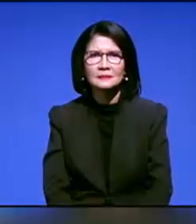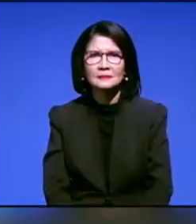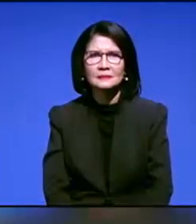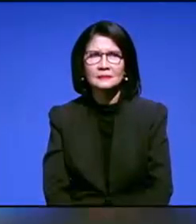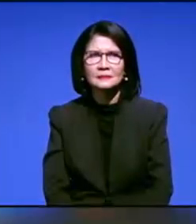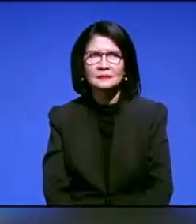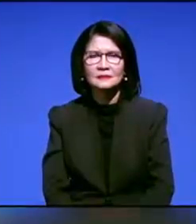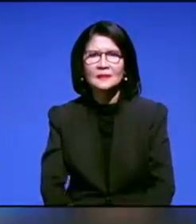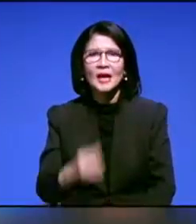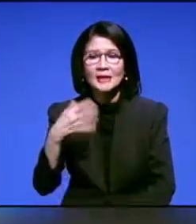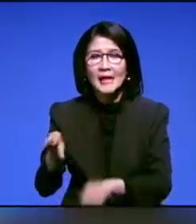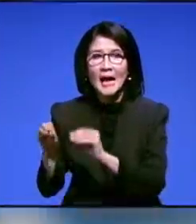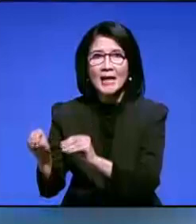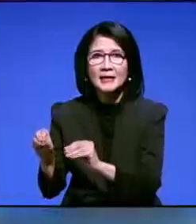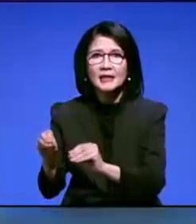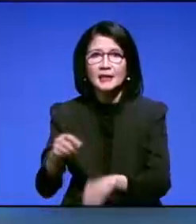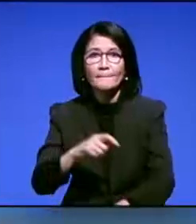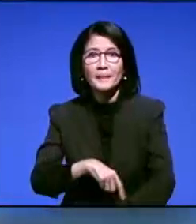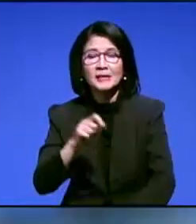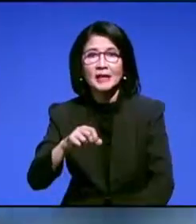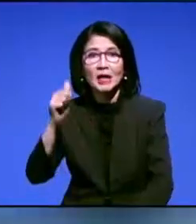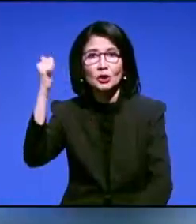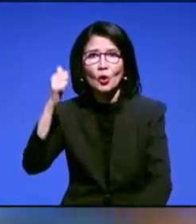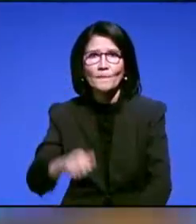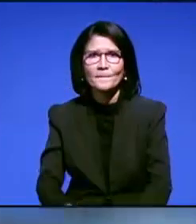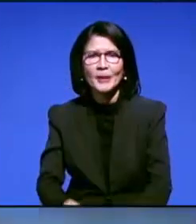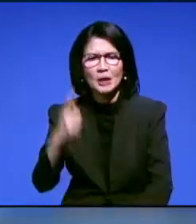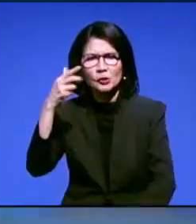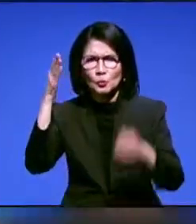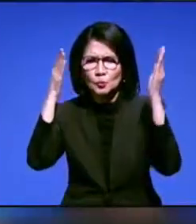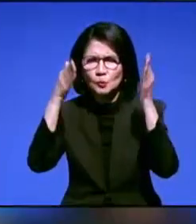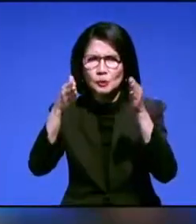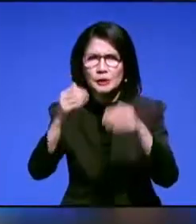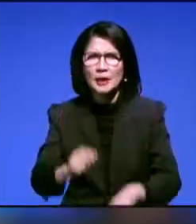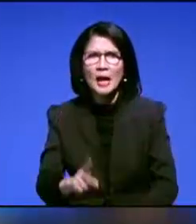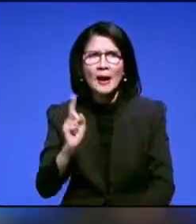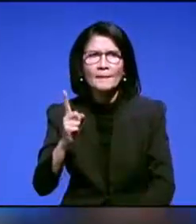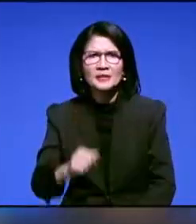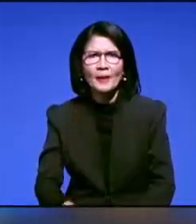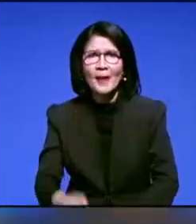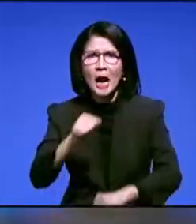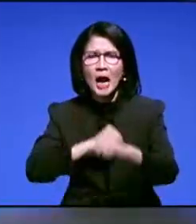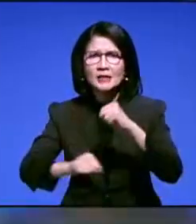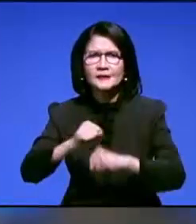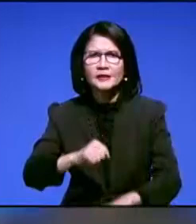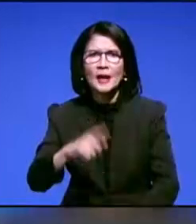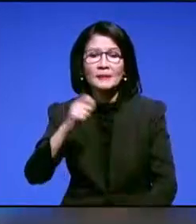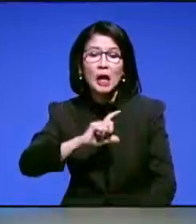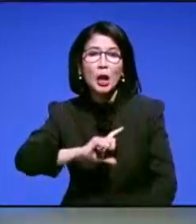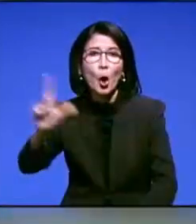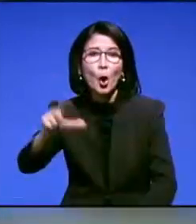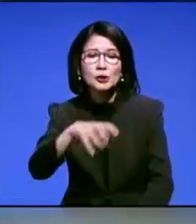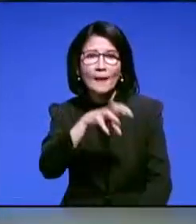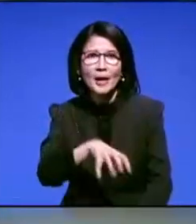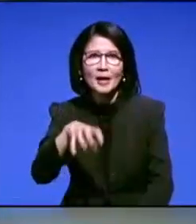Jasa titip alias just tip yang kini sedang tren juga jadi perhatian Bea Cukai, karena aktivitas ini berpotensi meloloskan